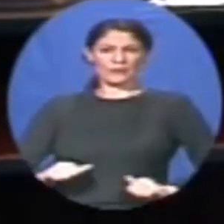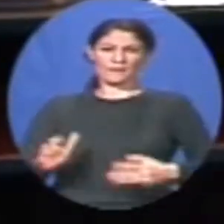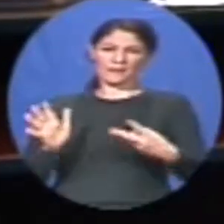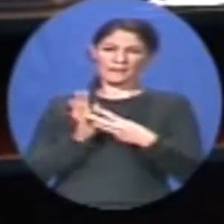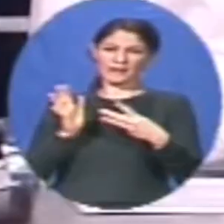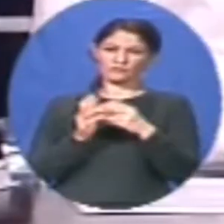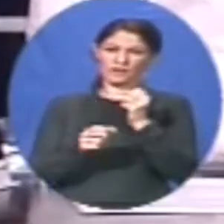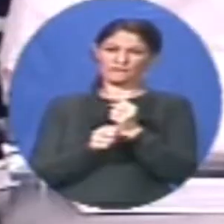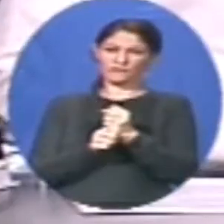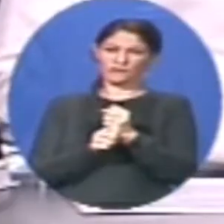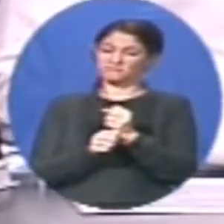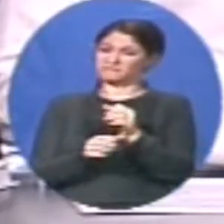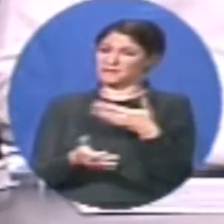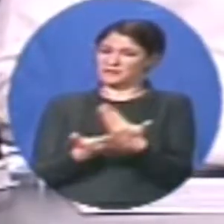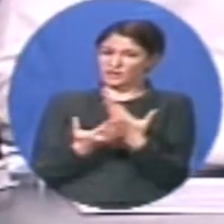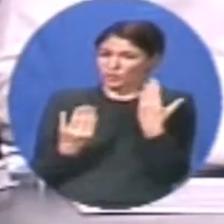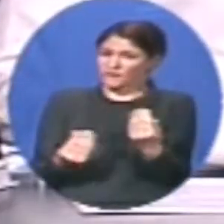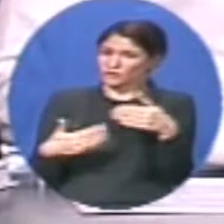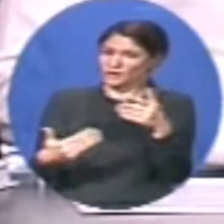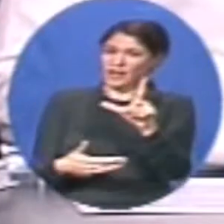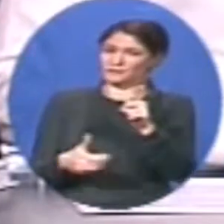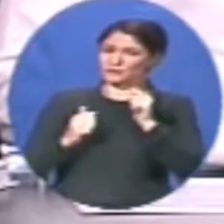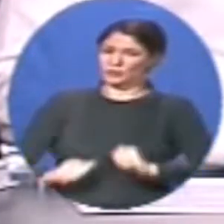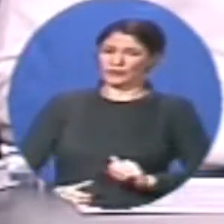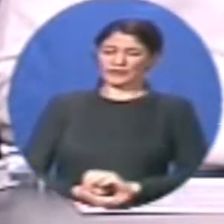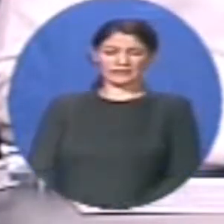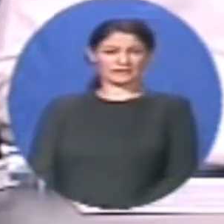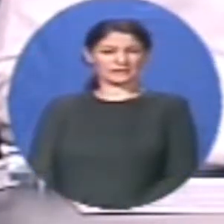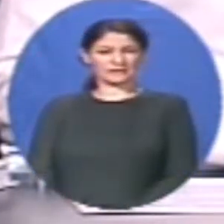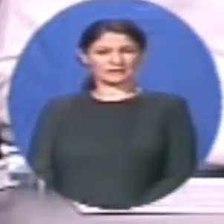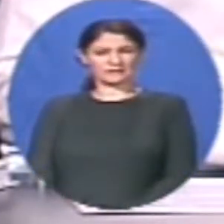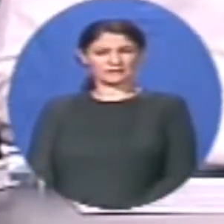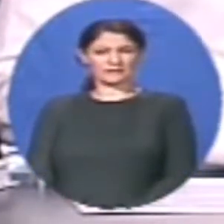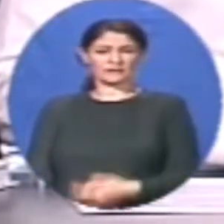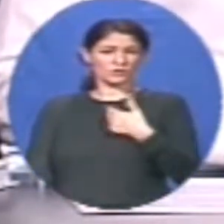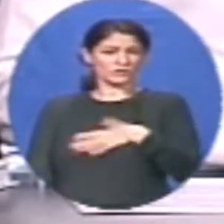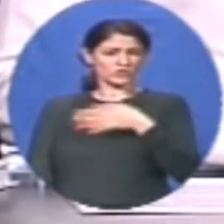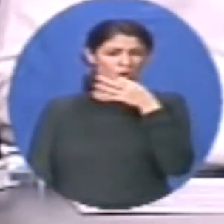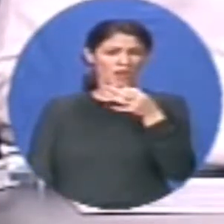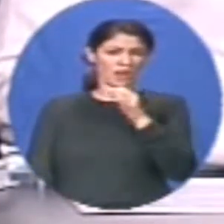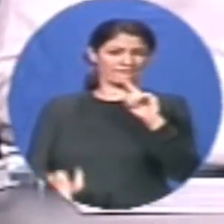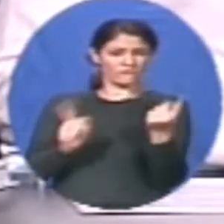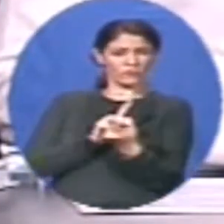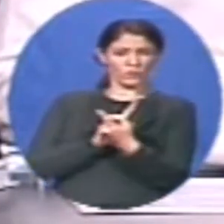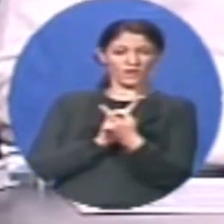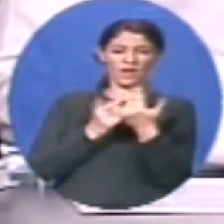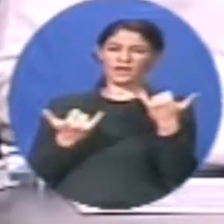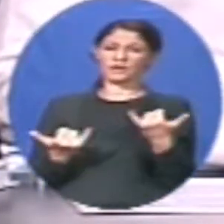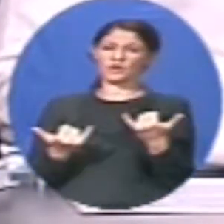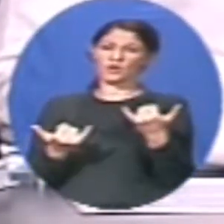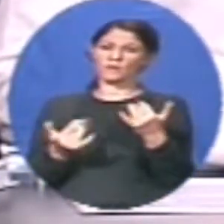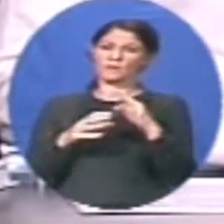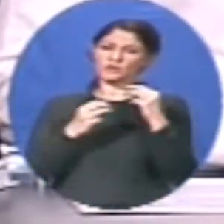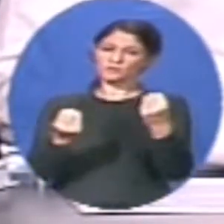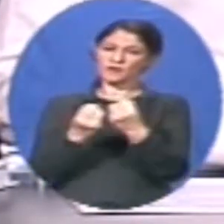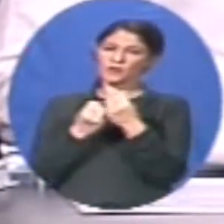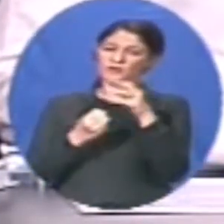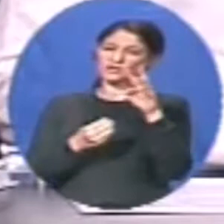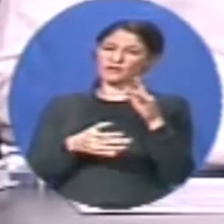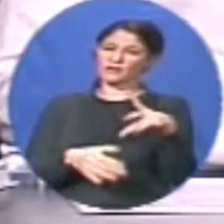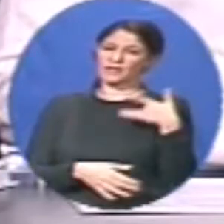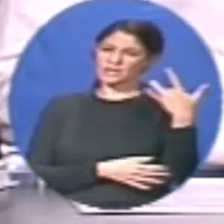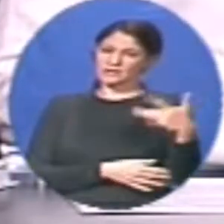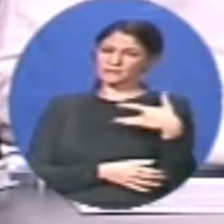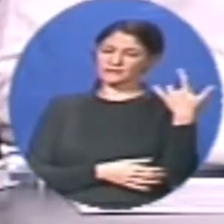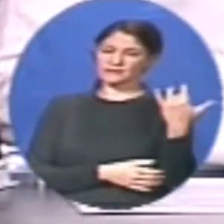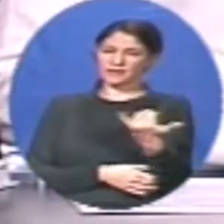לכם שקט. אני רוצה לשאול אותך, אבל מהכיוון ההפוך, כשכבר עוזבים את הבית, משפחות, היום לכל משפחה יש קבוצת וואטסאפ, מדברים עם ההורים מדי יום, עם